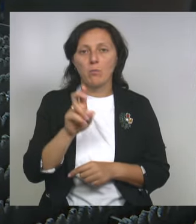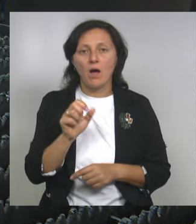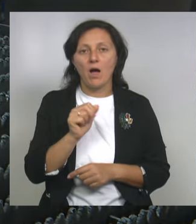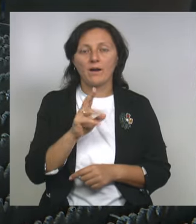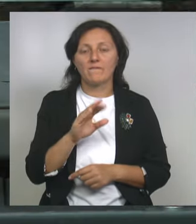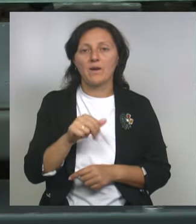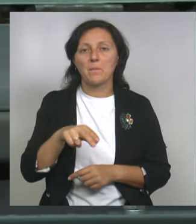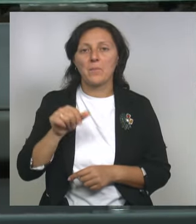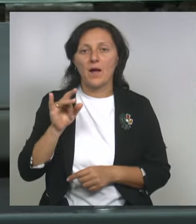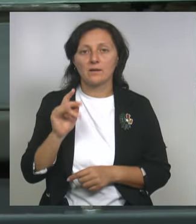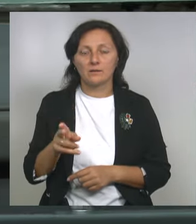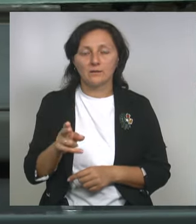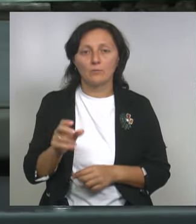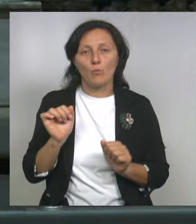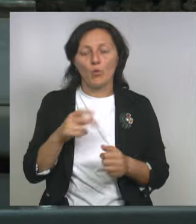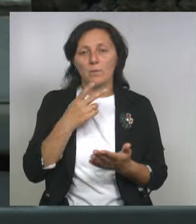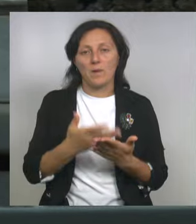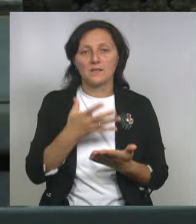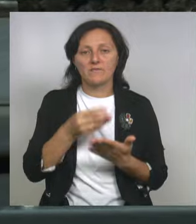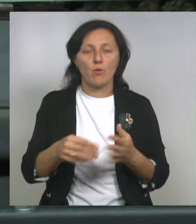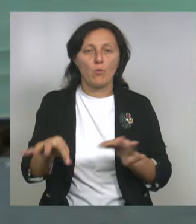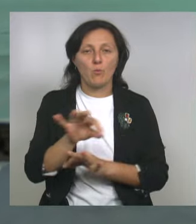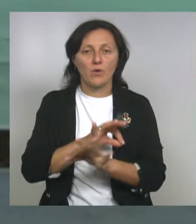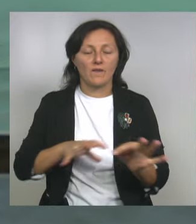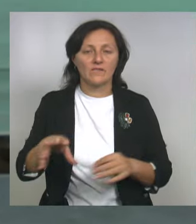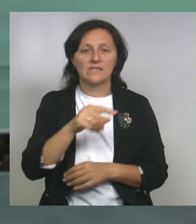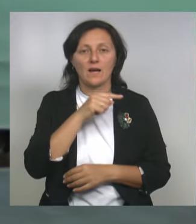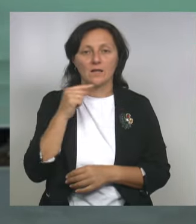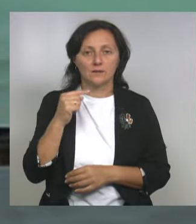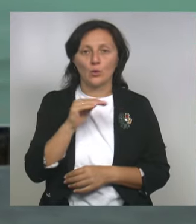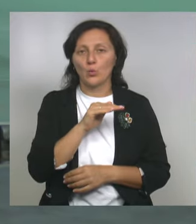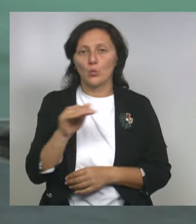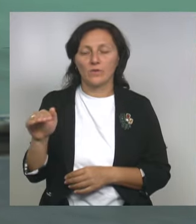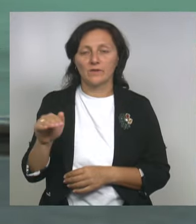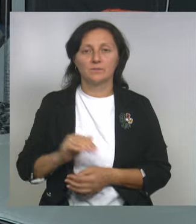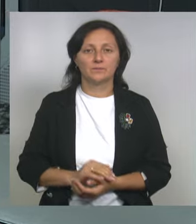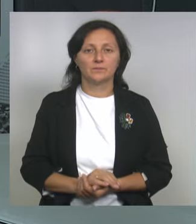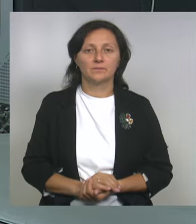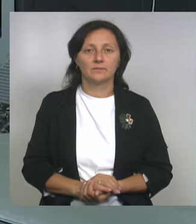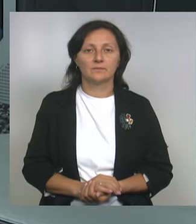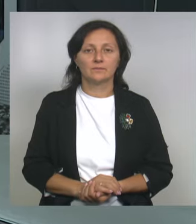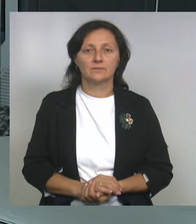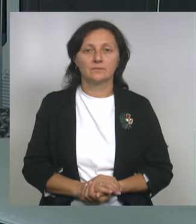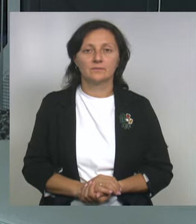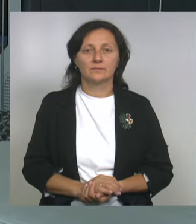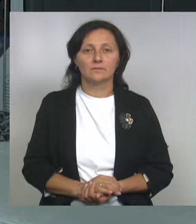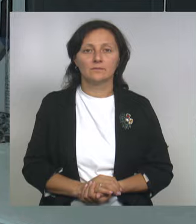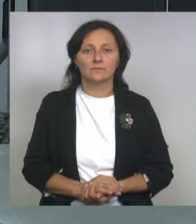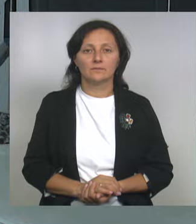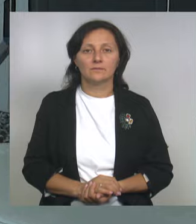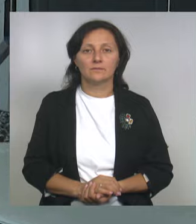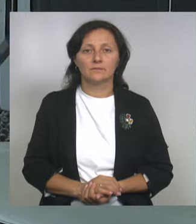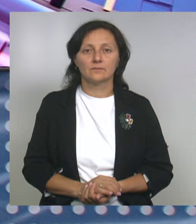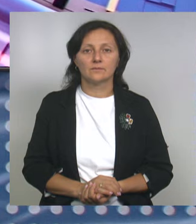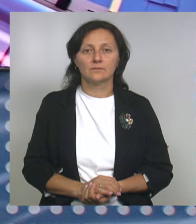аквапарк Яковлевский ГОК, смогут представить свои проекты уже на всероссийском уровне. Кирилл Мусаев, Валерий Варьков. Такой день на мире Белогорья.